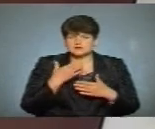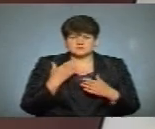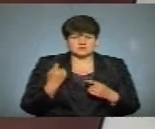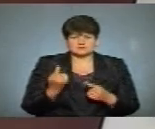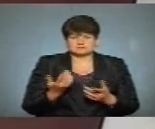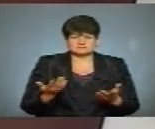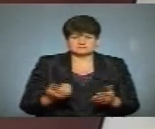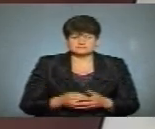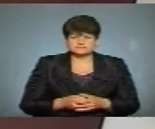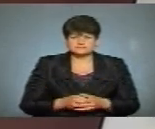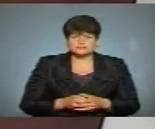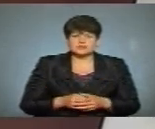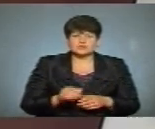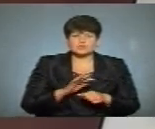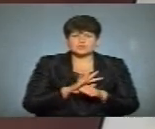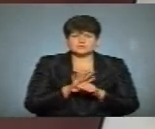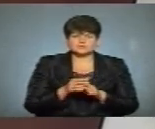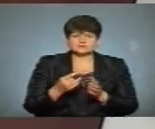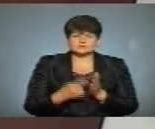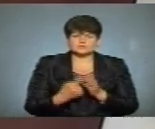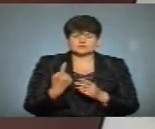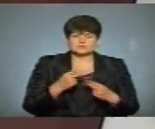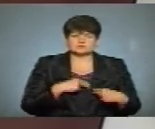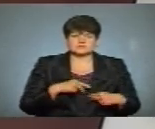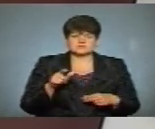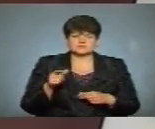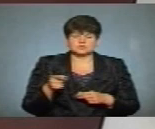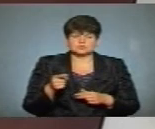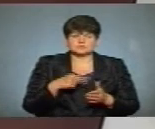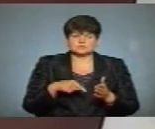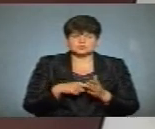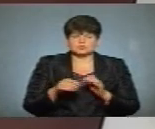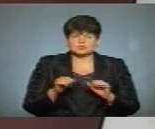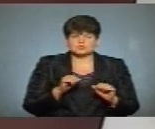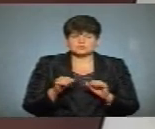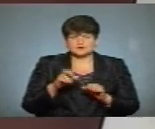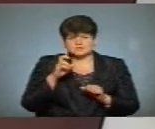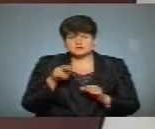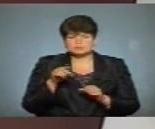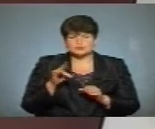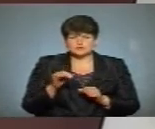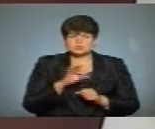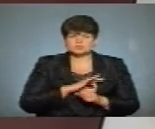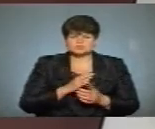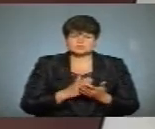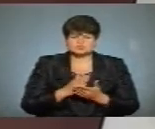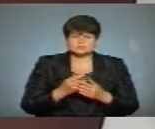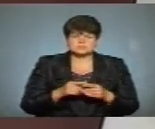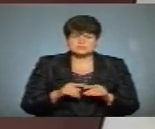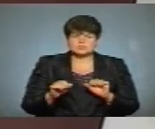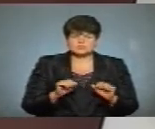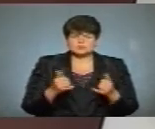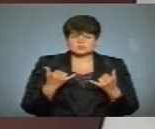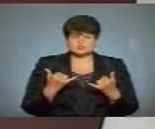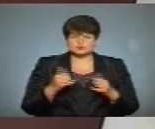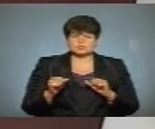них. Коронавірус підтвердили в одного з працівників Тернопільського міського управління Держпродспоживслужби. Відсьогодні це управління